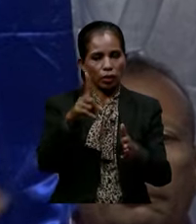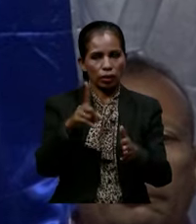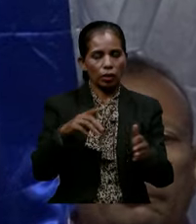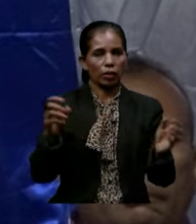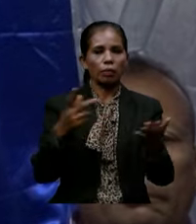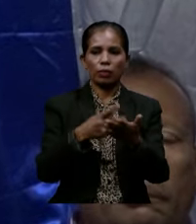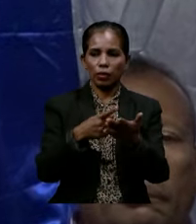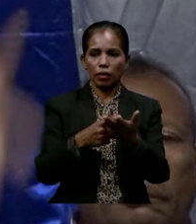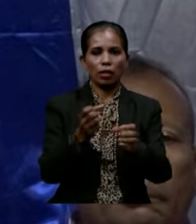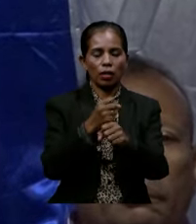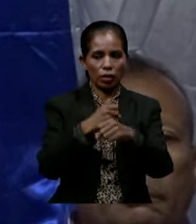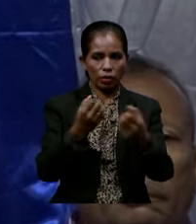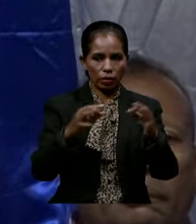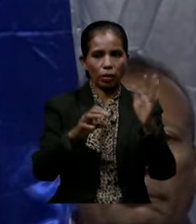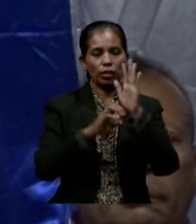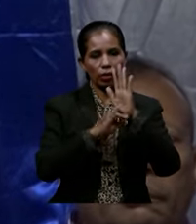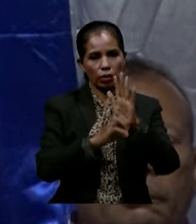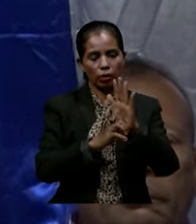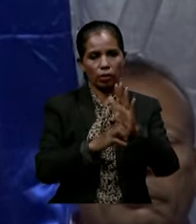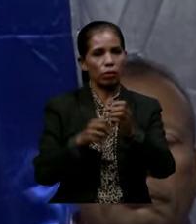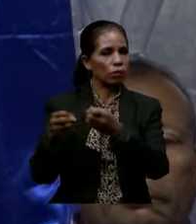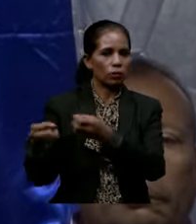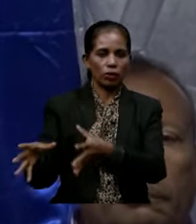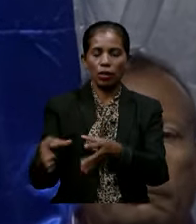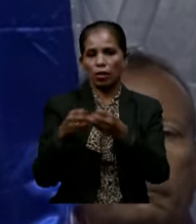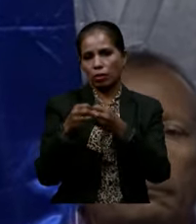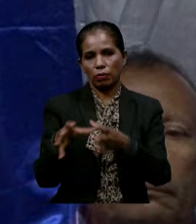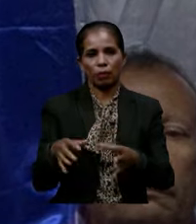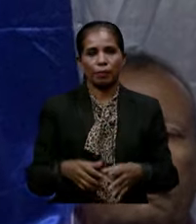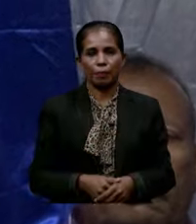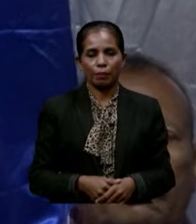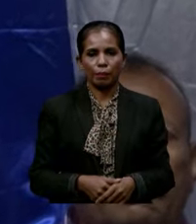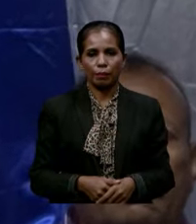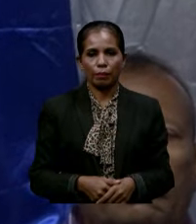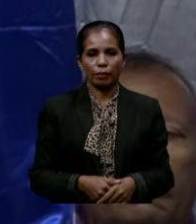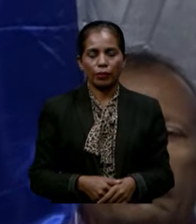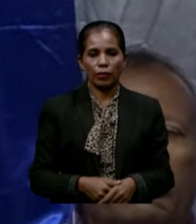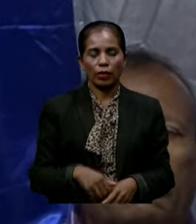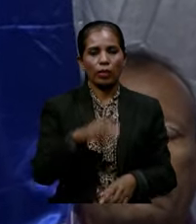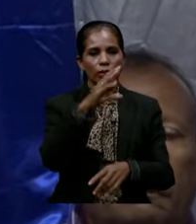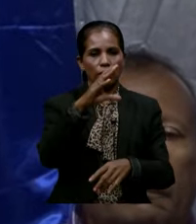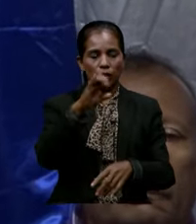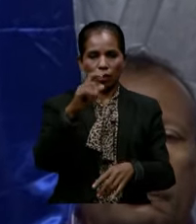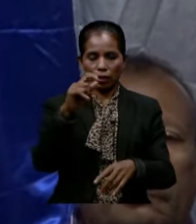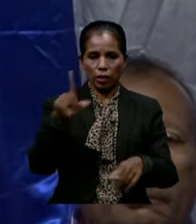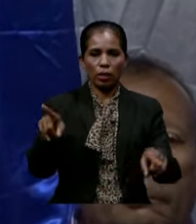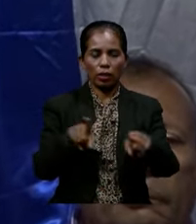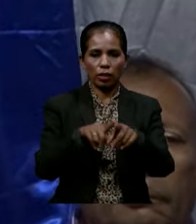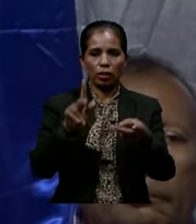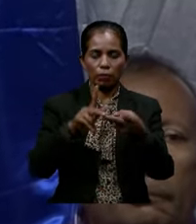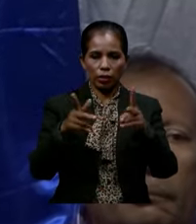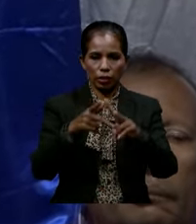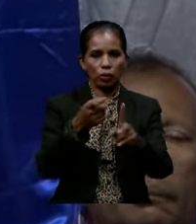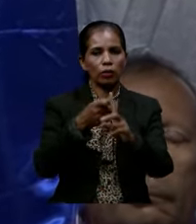projetu. Mai halo det, ejemplo det, usikela. Antau, CCTL, ada separsero estrategi